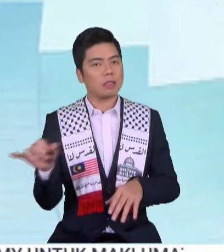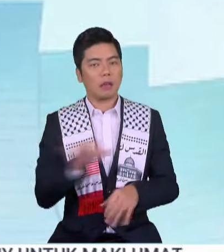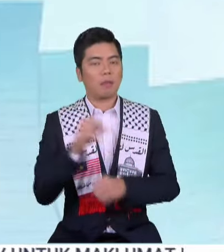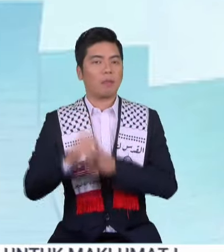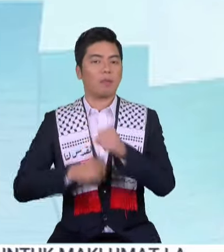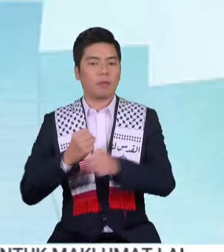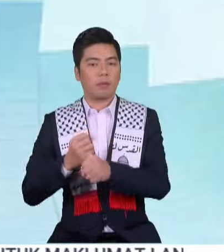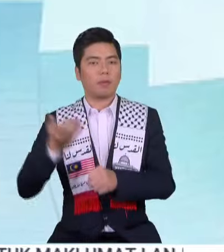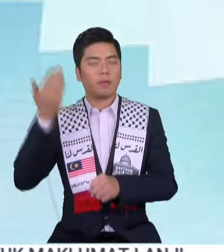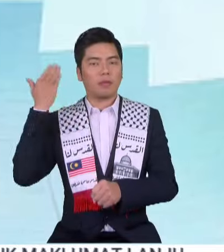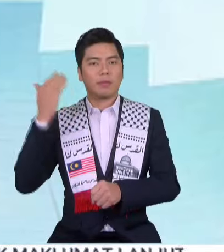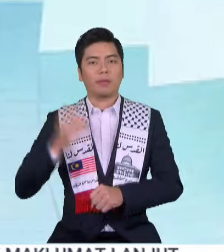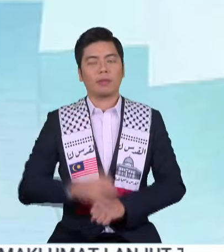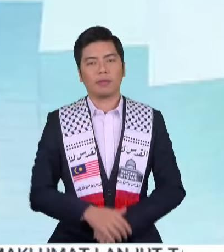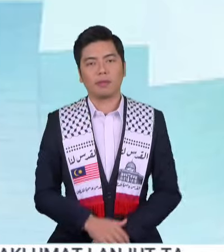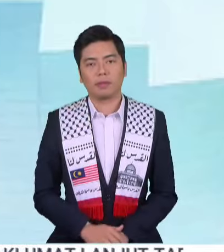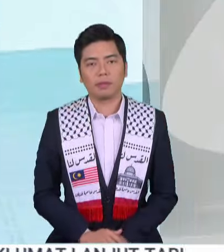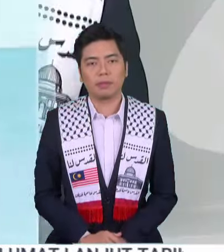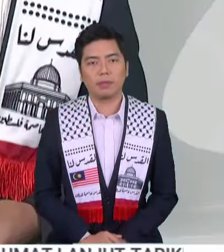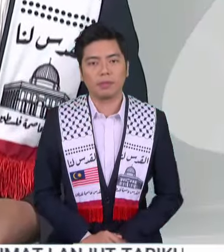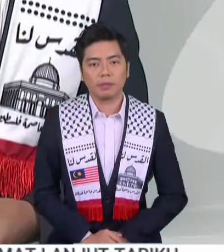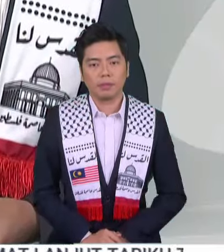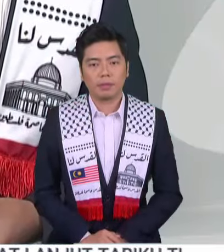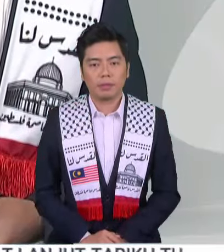lepas. Erwin, teruskan dengan laporannya.